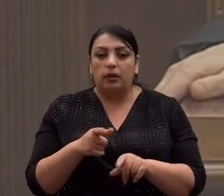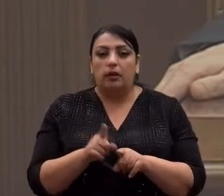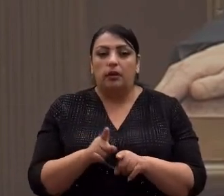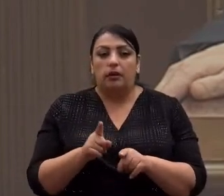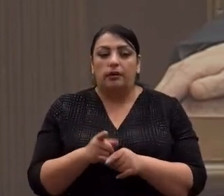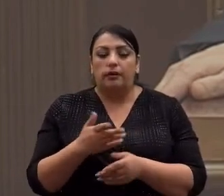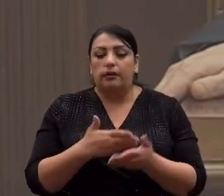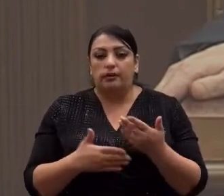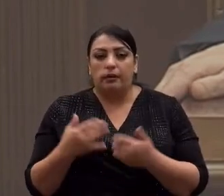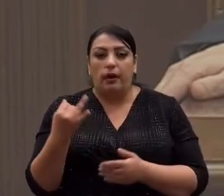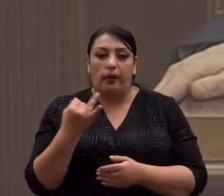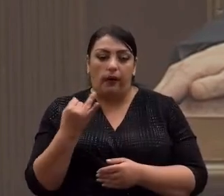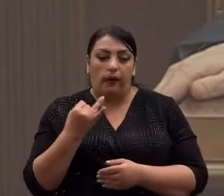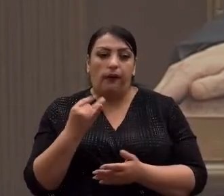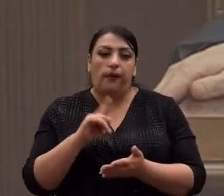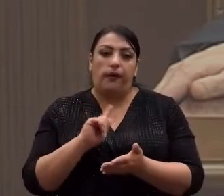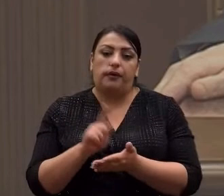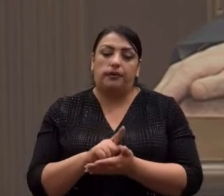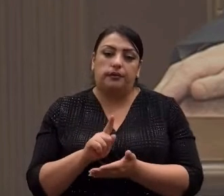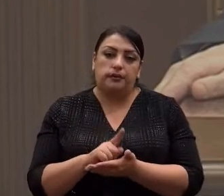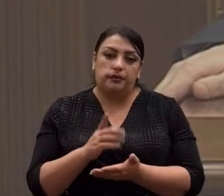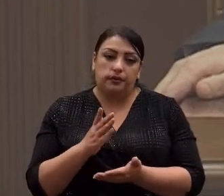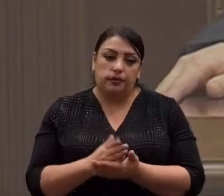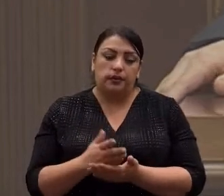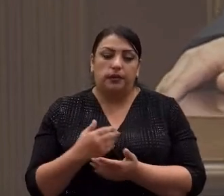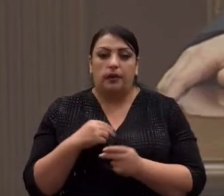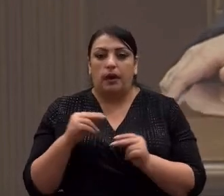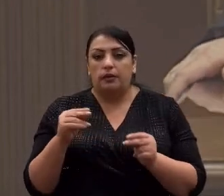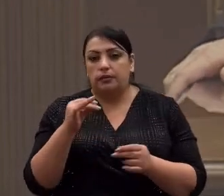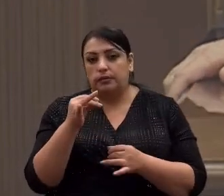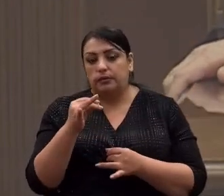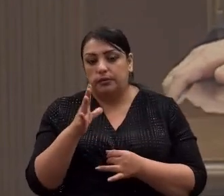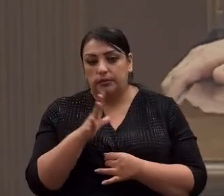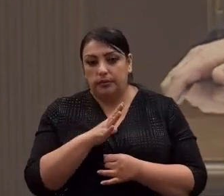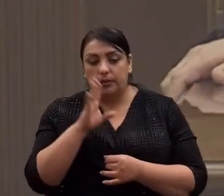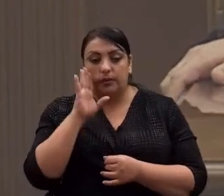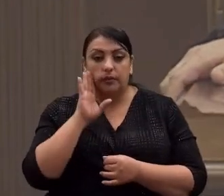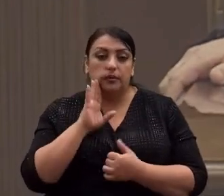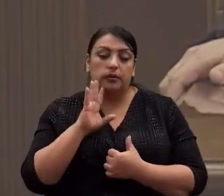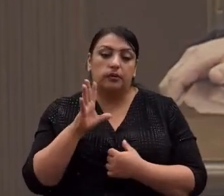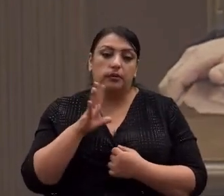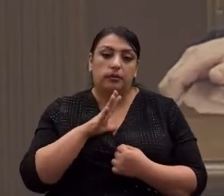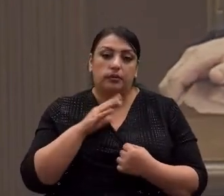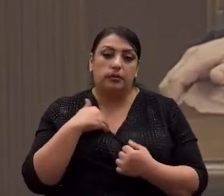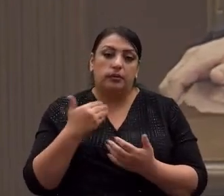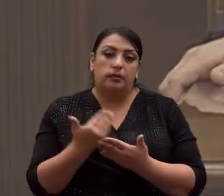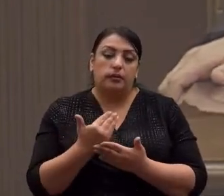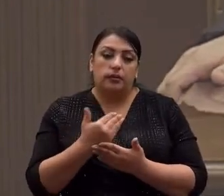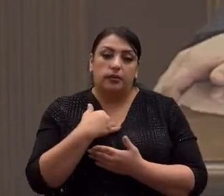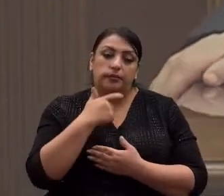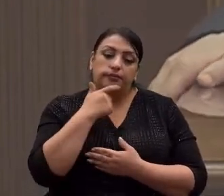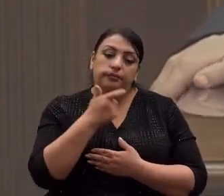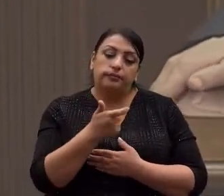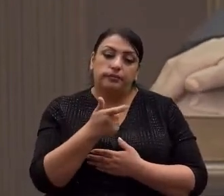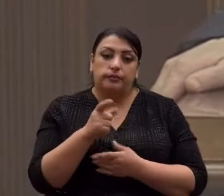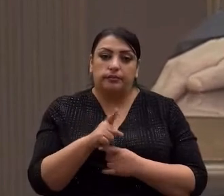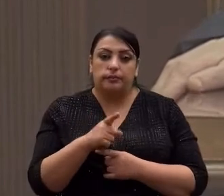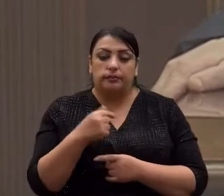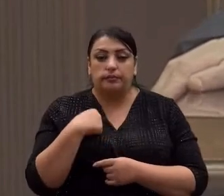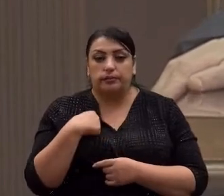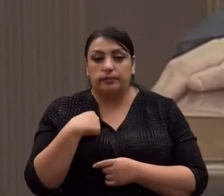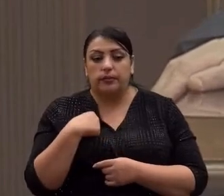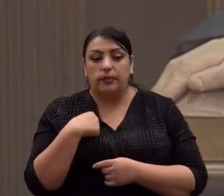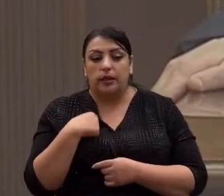էին, կային հարցեր, որոնց մասին պետք է անկեղծ խոսենք։ Առավոտյան, երբ որ լրահոսը նայում էի, իմ կողմից շատ